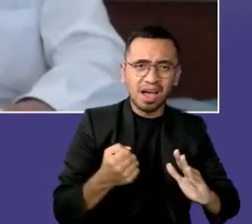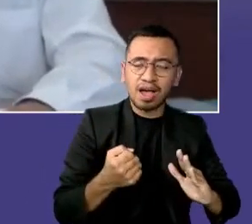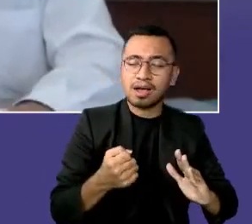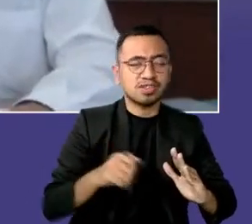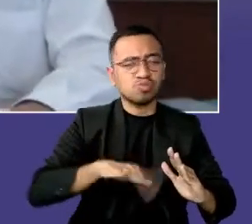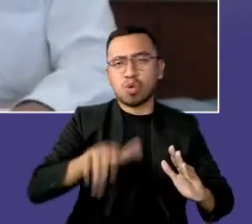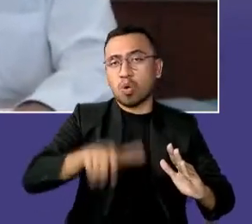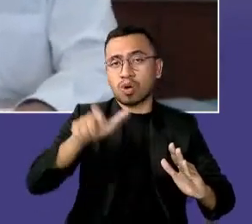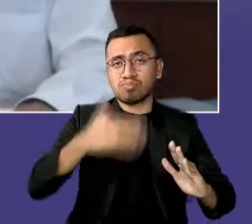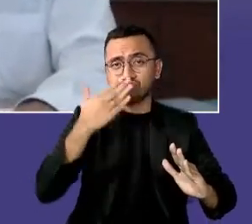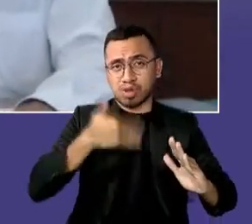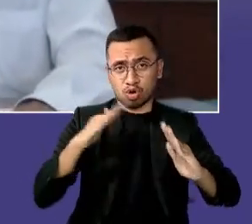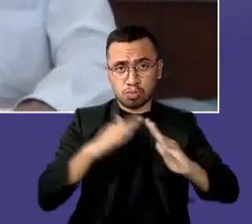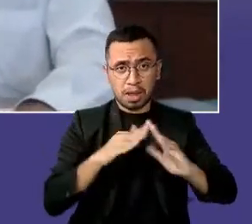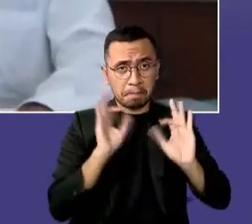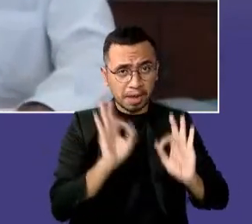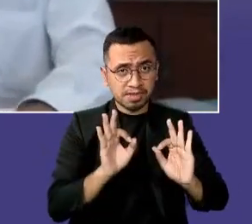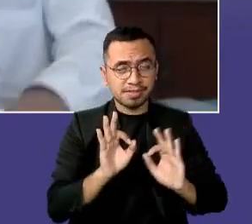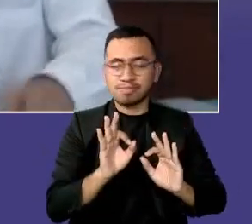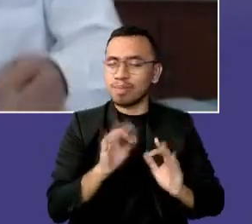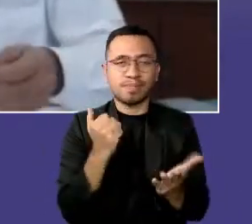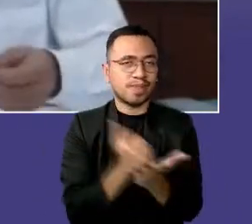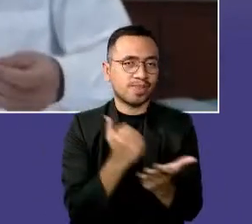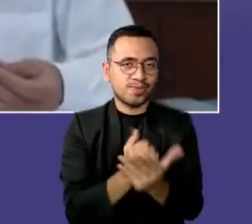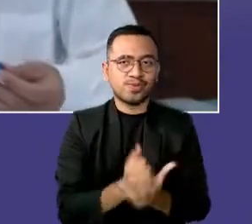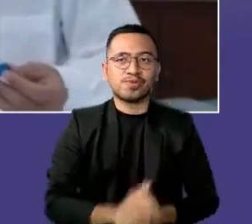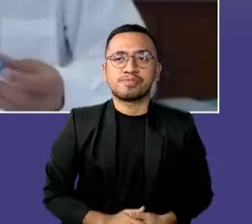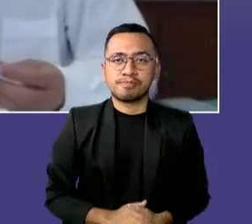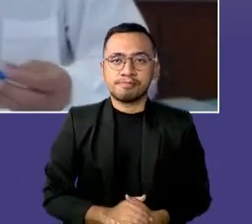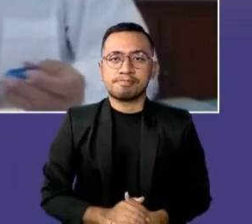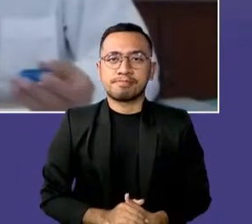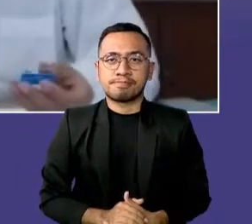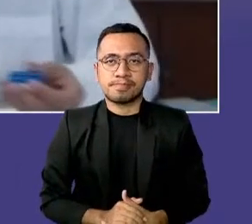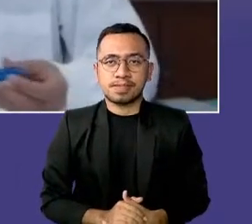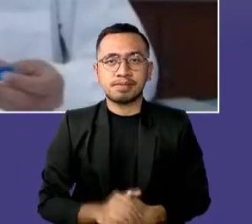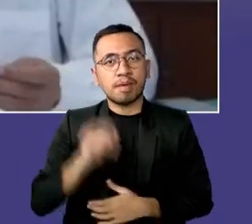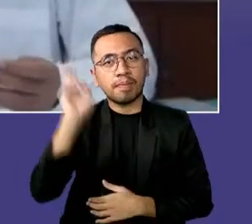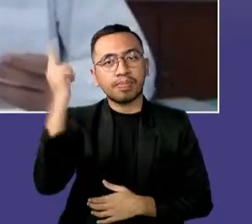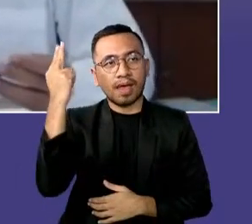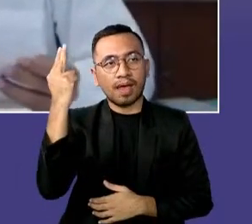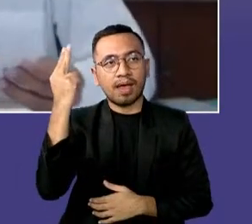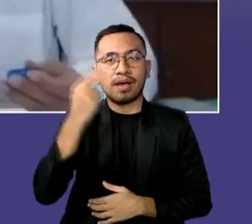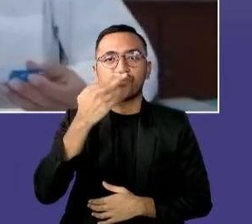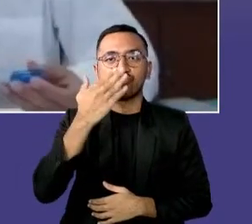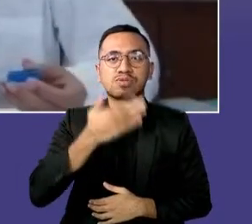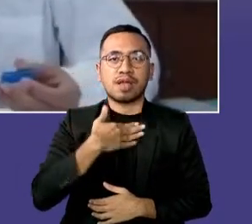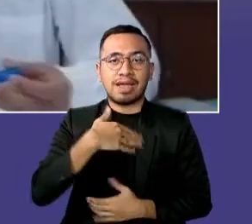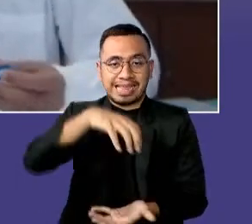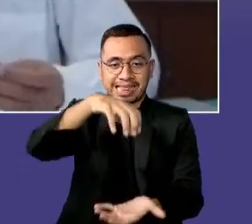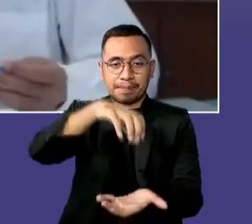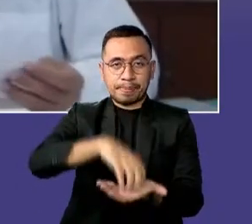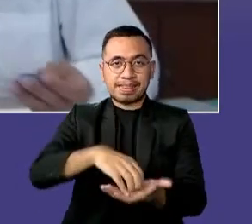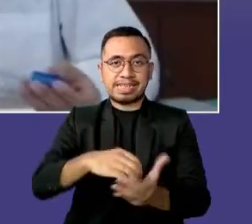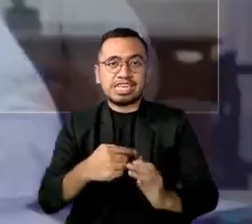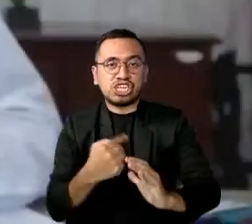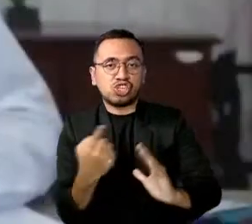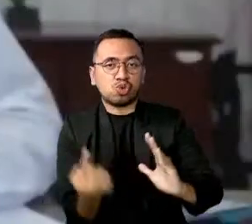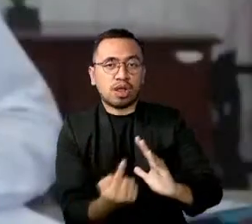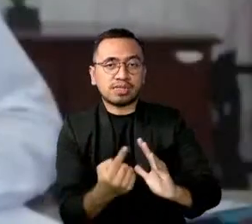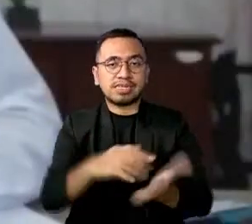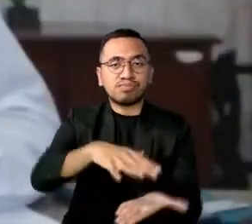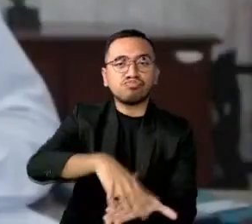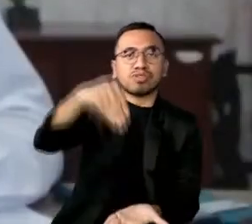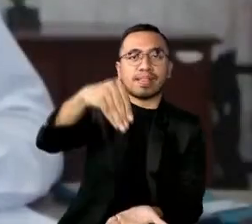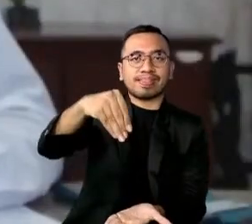di rumah yang sesuai standar Hai Pemerintah Kabupaten menyiapkan isolasi terpusat di tingkat kabupaten bahkan Terima